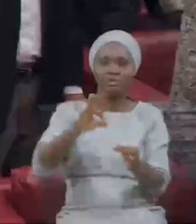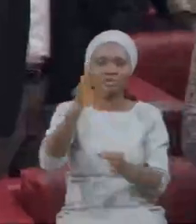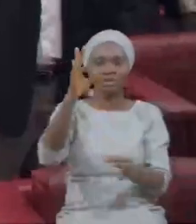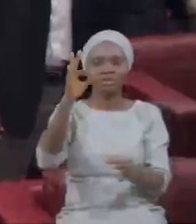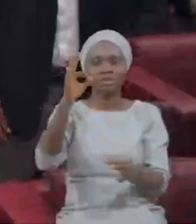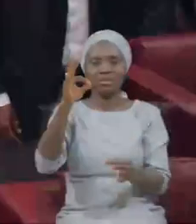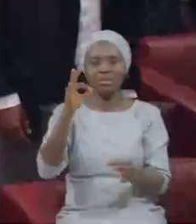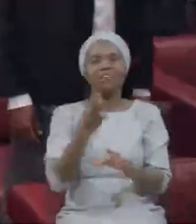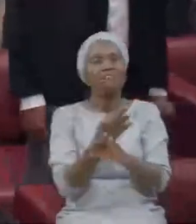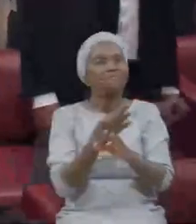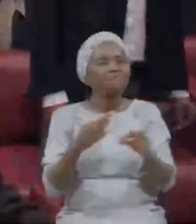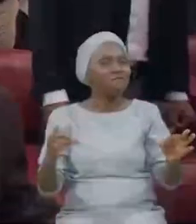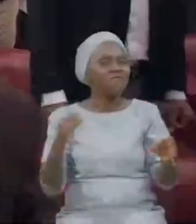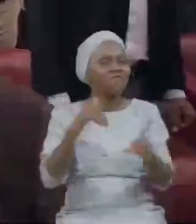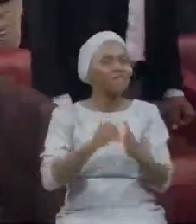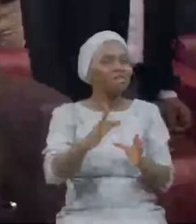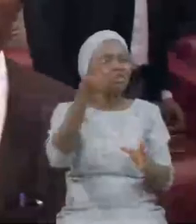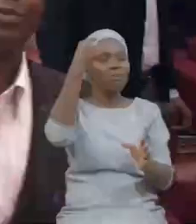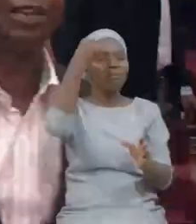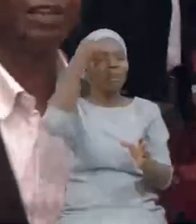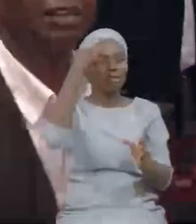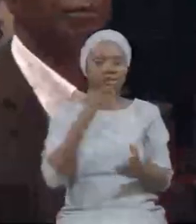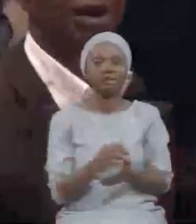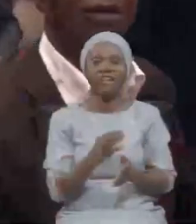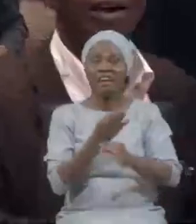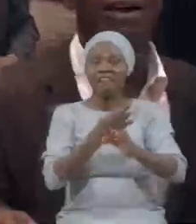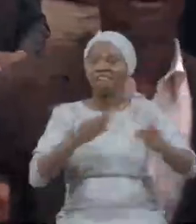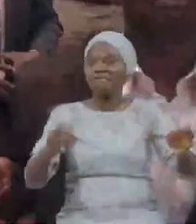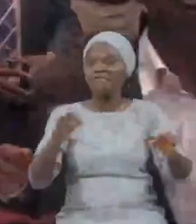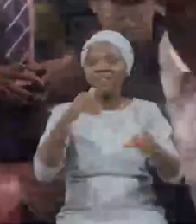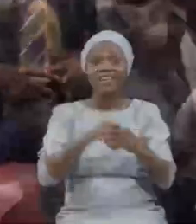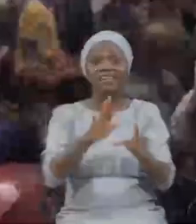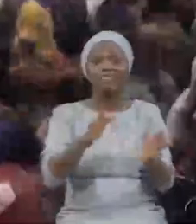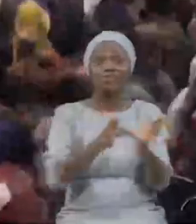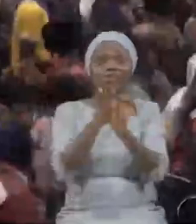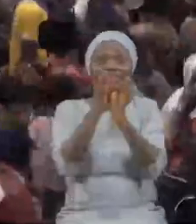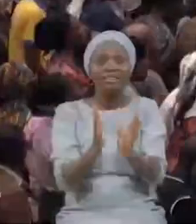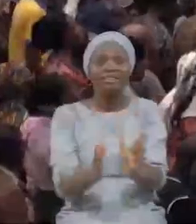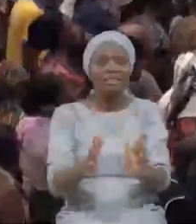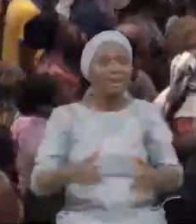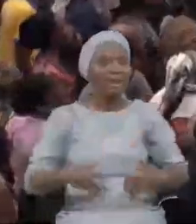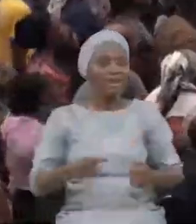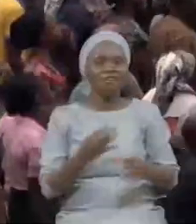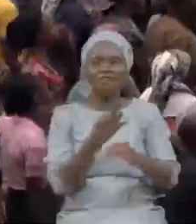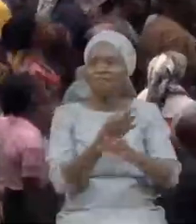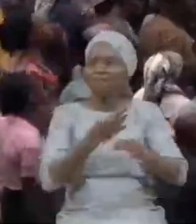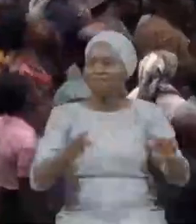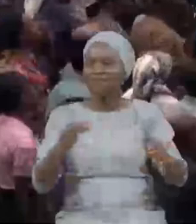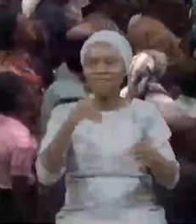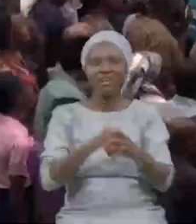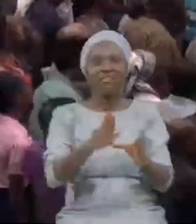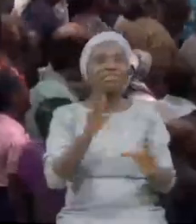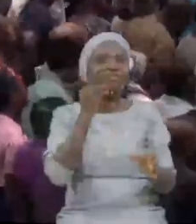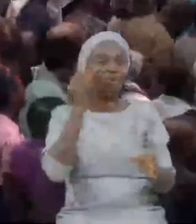esprit, libre dans votre pensée, libre dans votre vie chrétienne, libre à la